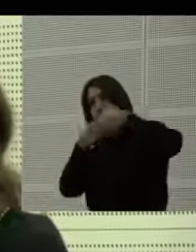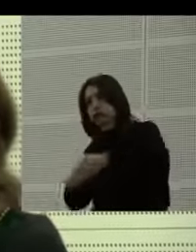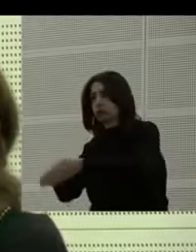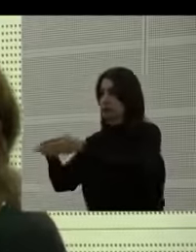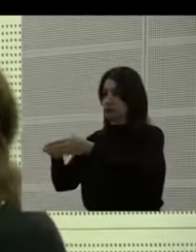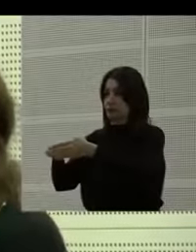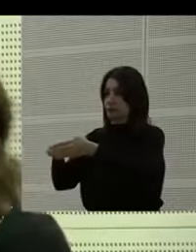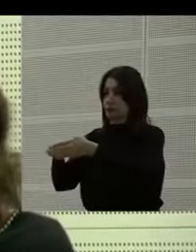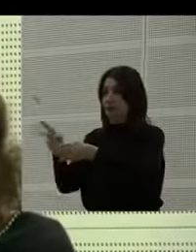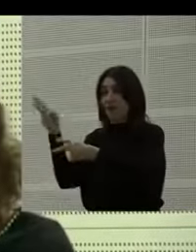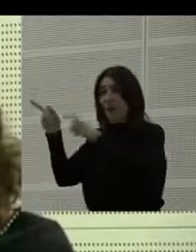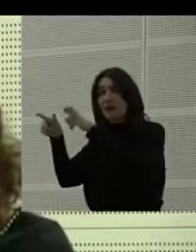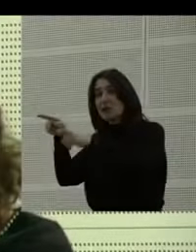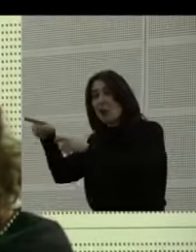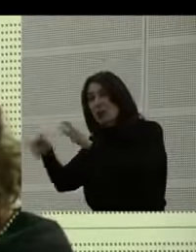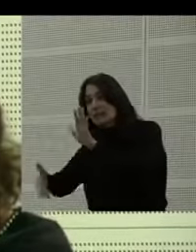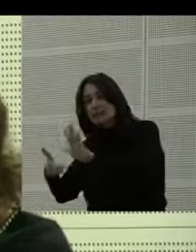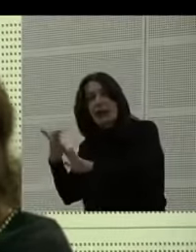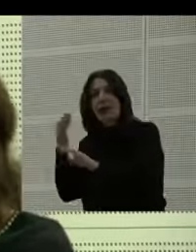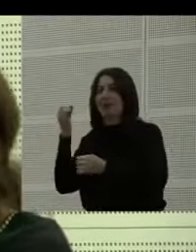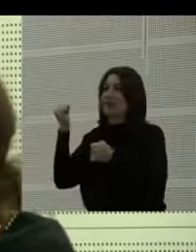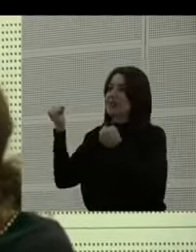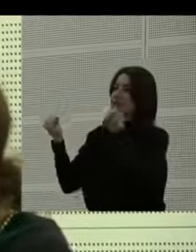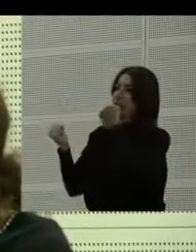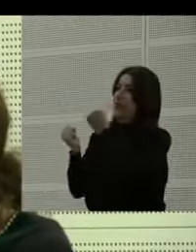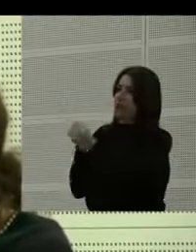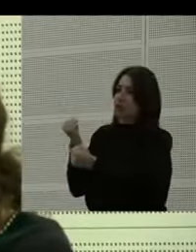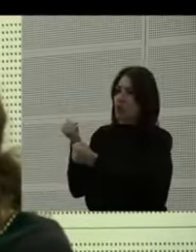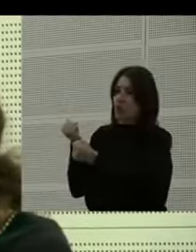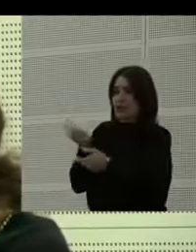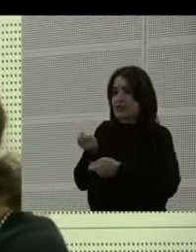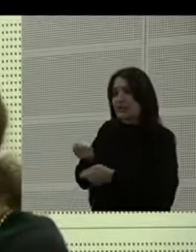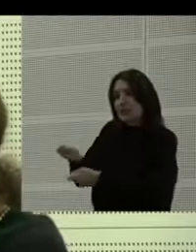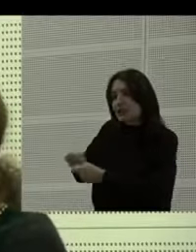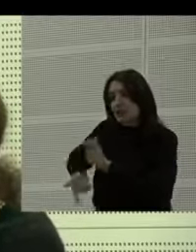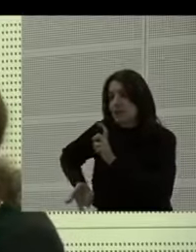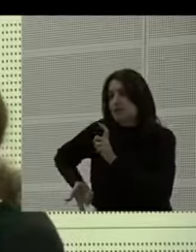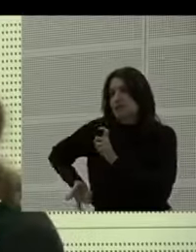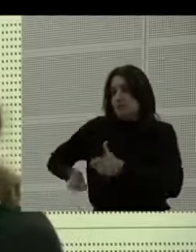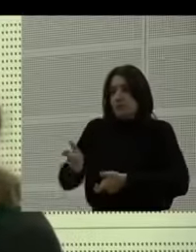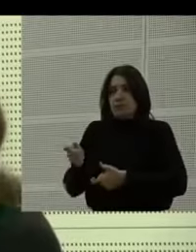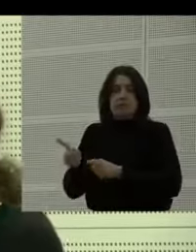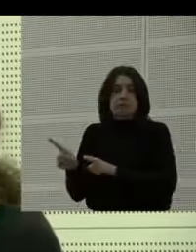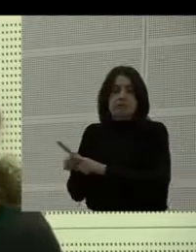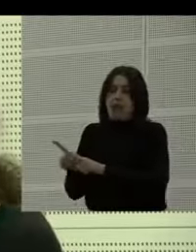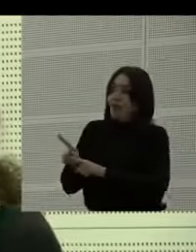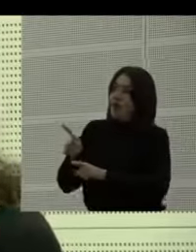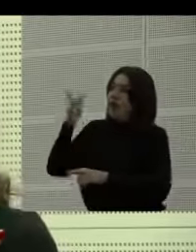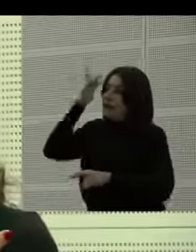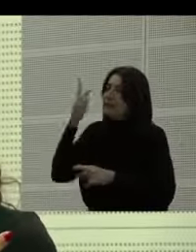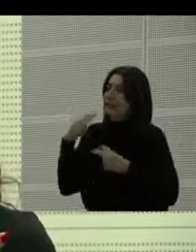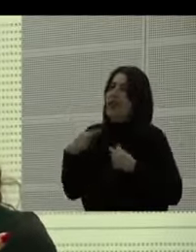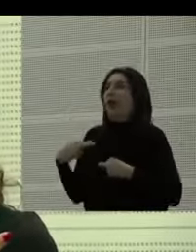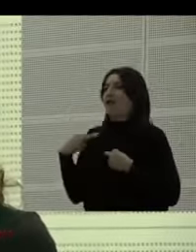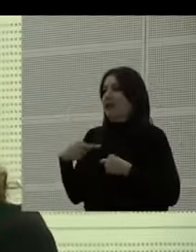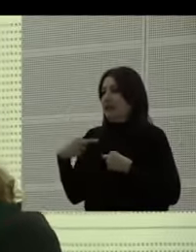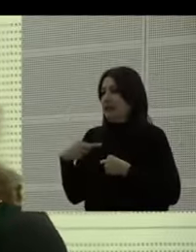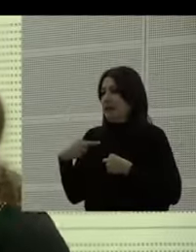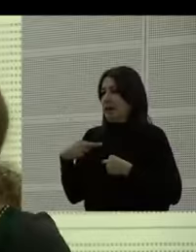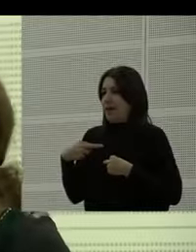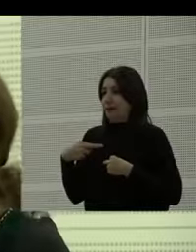della disperazione che spinge tante persone a rischiare la vita come la rischiano